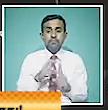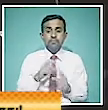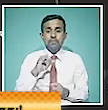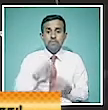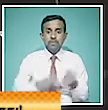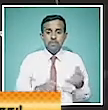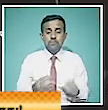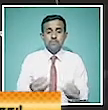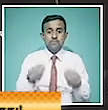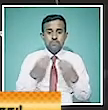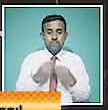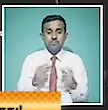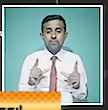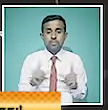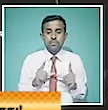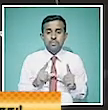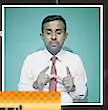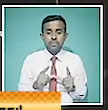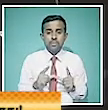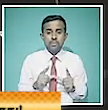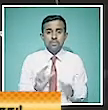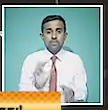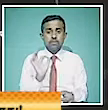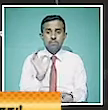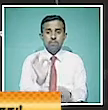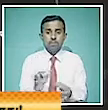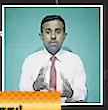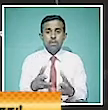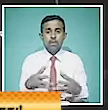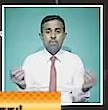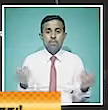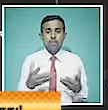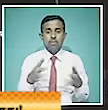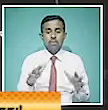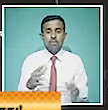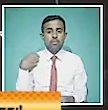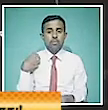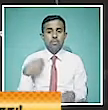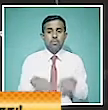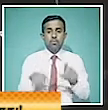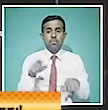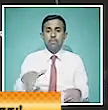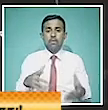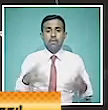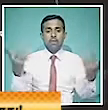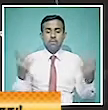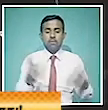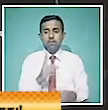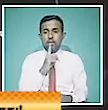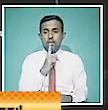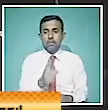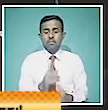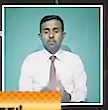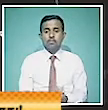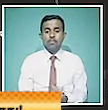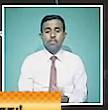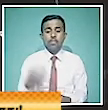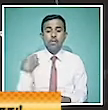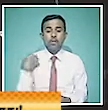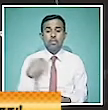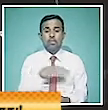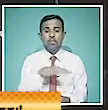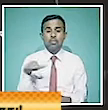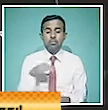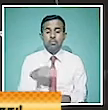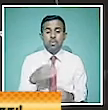பேமிட்டுகளை அவர்கள் தீக்கொளுத்தி எரித்துவிட்டு இன்று முஸ்லீம்களுக்கு காணி இல்லை என்று சொல்லுகிறார்கள். இது முஸ்லிம்களுடைய காணி, தமிழர்களுடைய